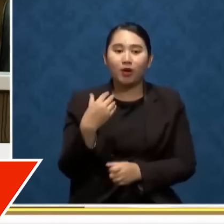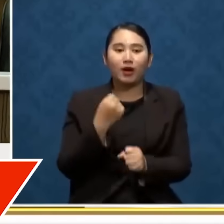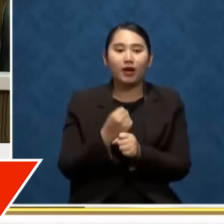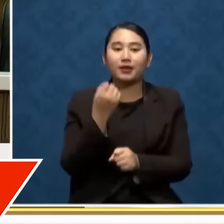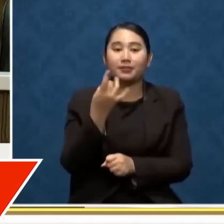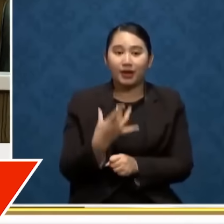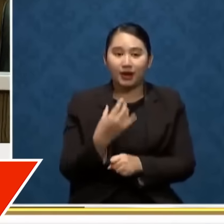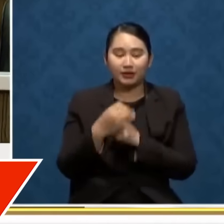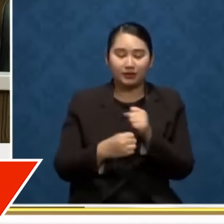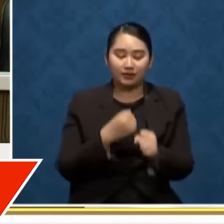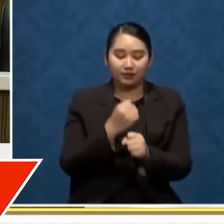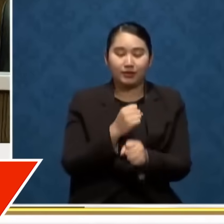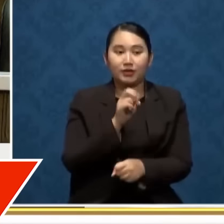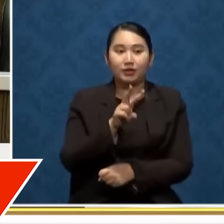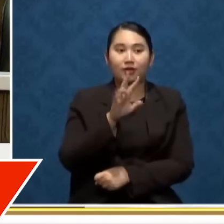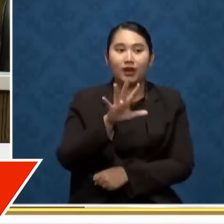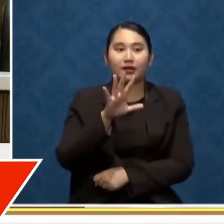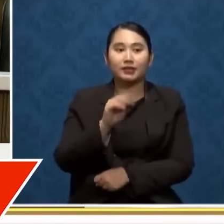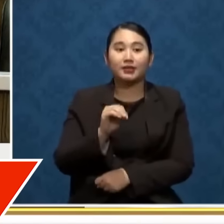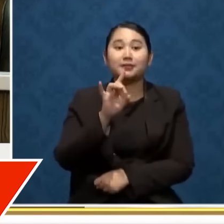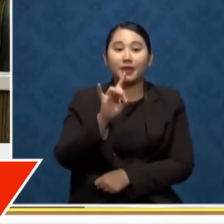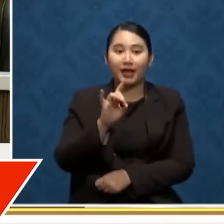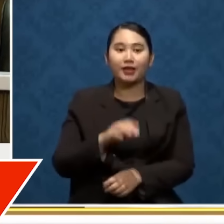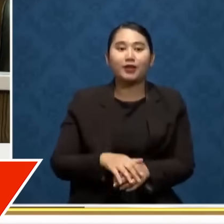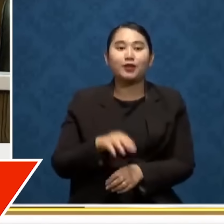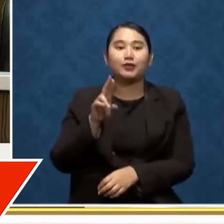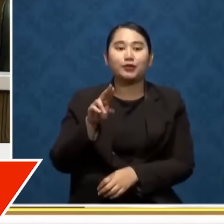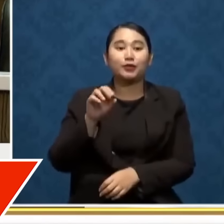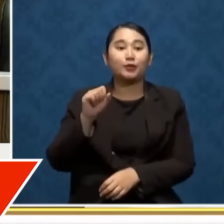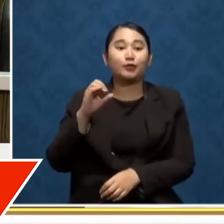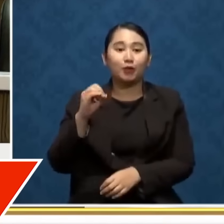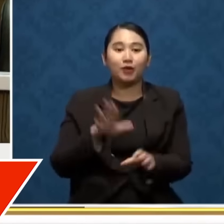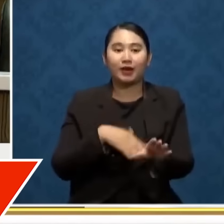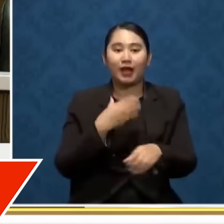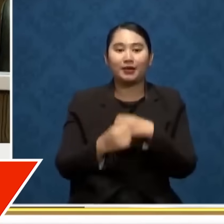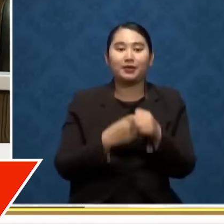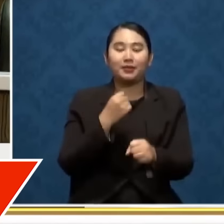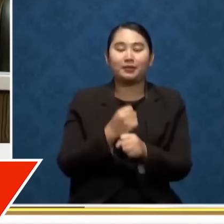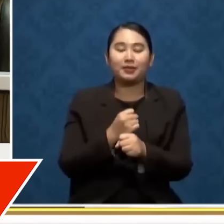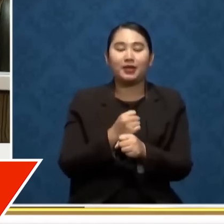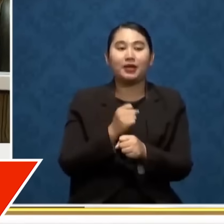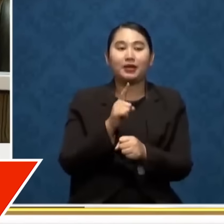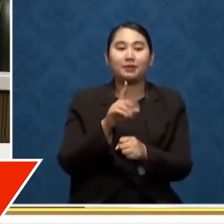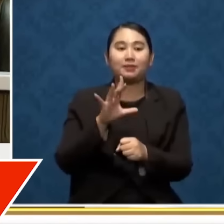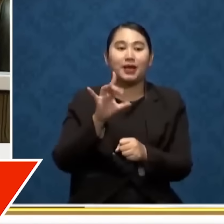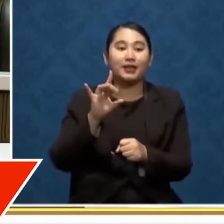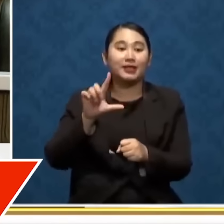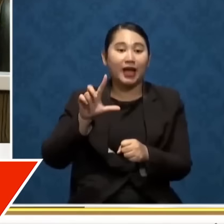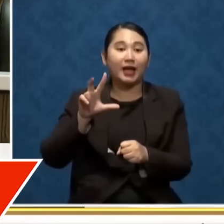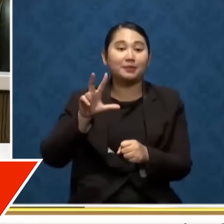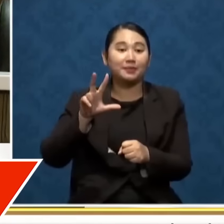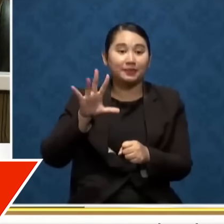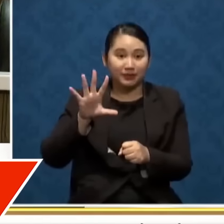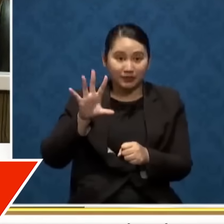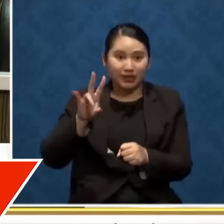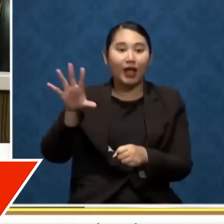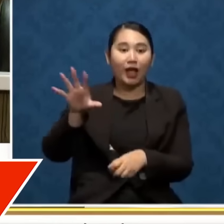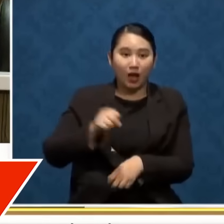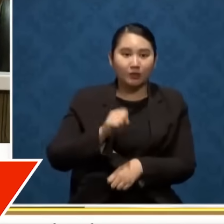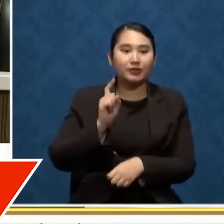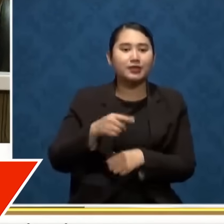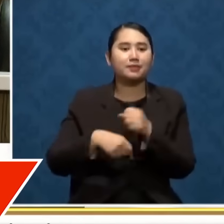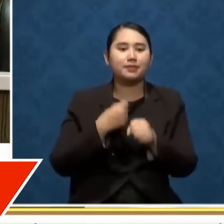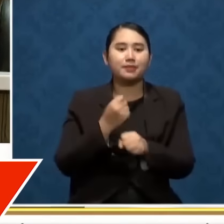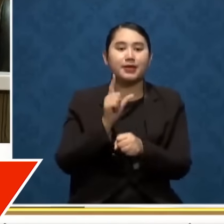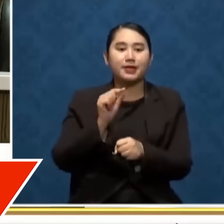างนะครับตั้งแต่ปี48นะครับเพราะยูโซเนี่ยมีมาตั้งแต่ปี1837เราเพิ่งเอามาใช้งานจริงๆประมาณสัก20ปีที่แล้วนะ